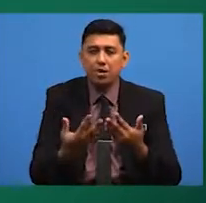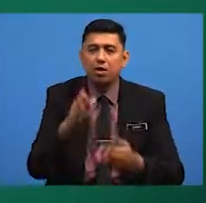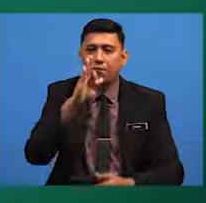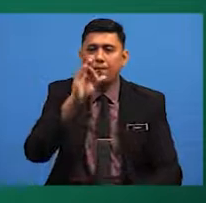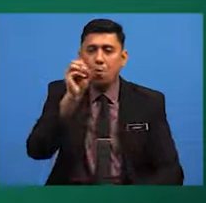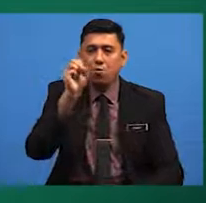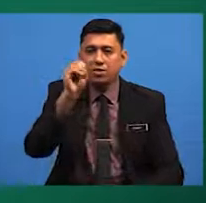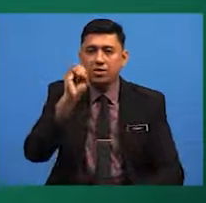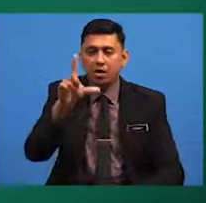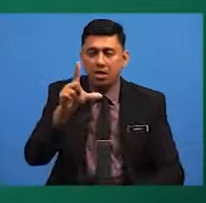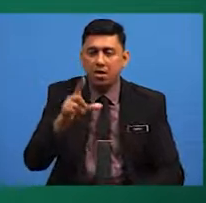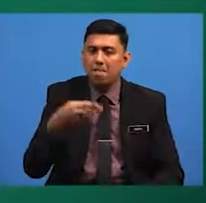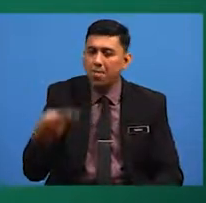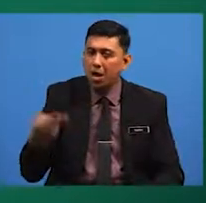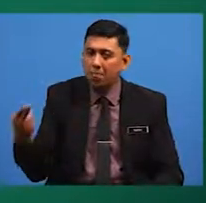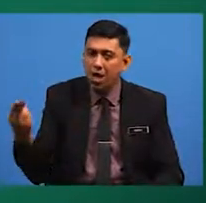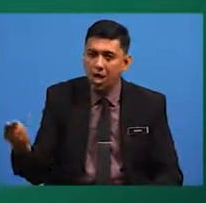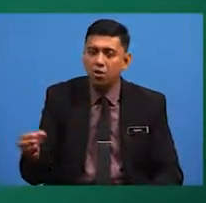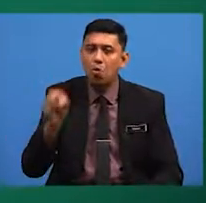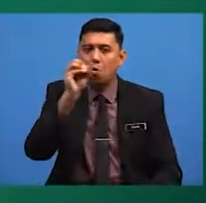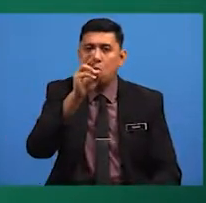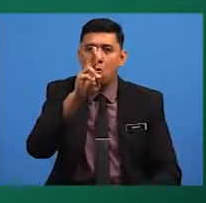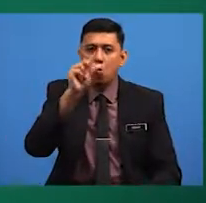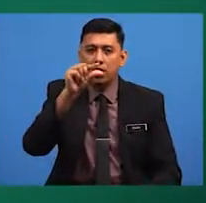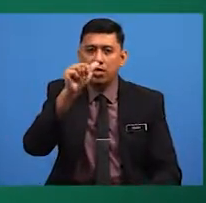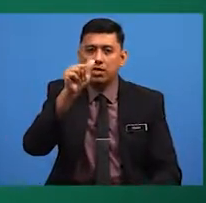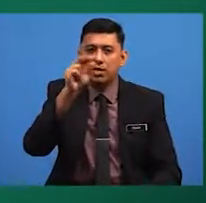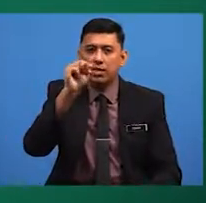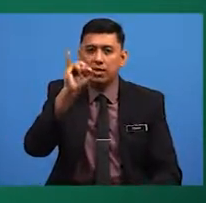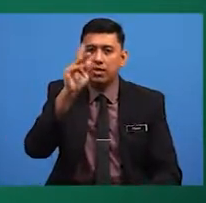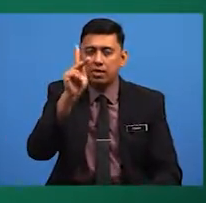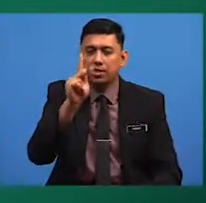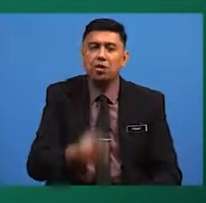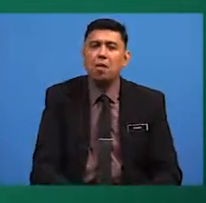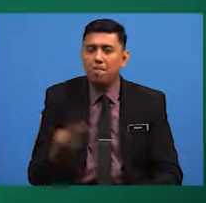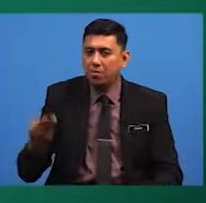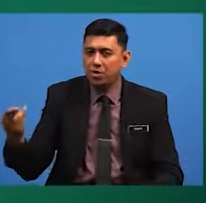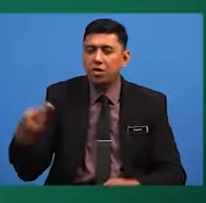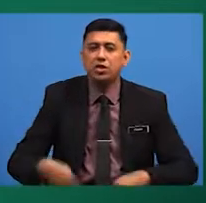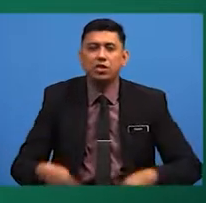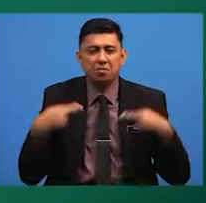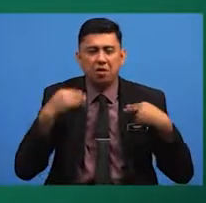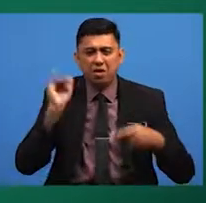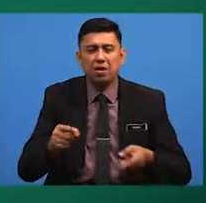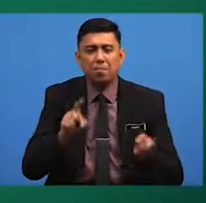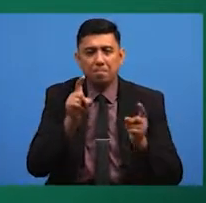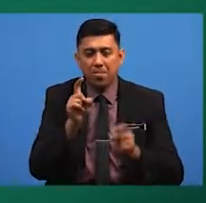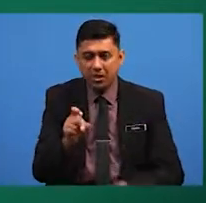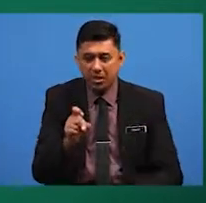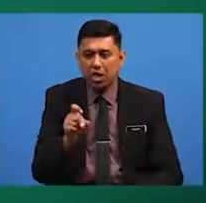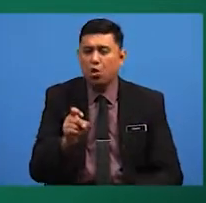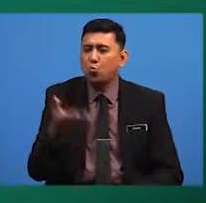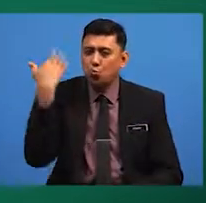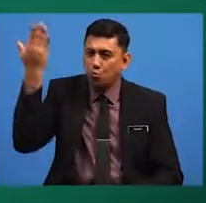dari pada bahan-bahan organik yaitu benda-benda hidup yang mati Berjuta tahun